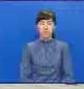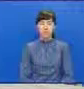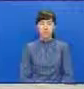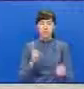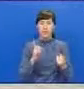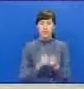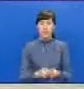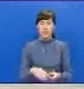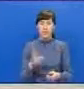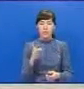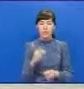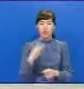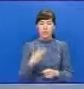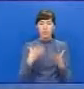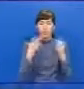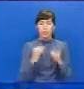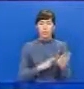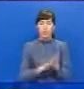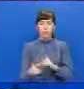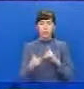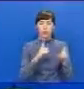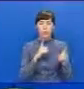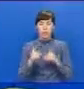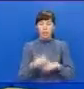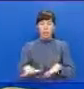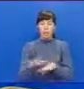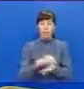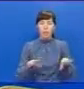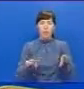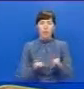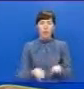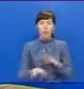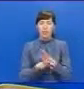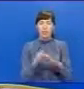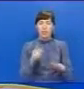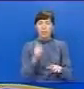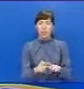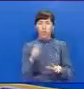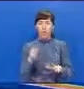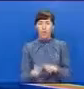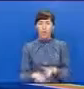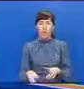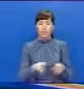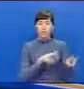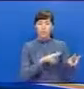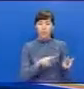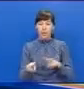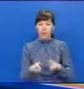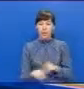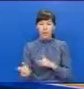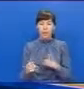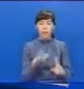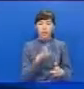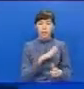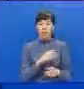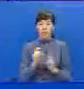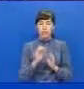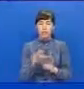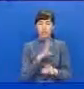Кездесуде наурыздың 20-сына өтетін мәжіліс және барлық деңгейдегі маслихат депутаттарын сайлауға байқаушыларды тағайындау жайы